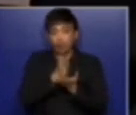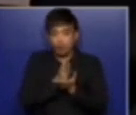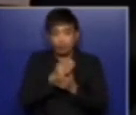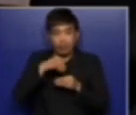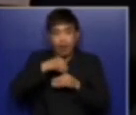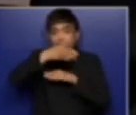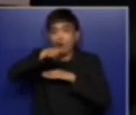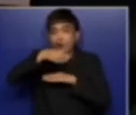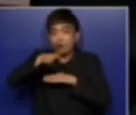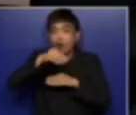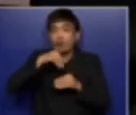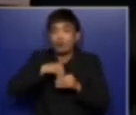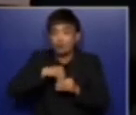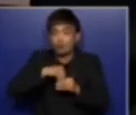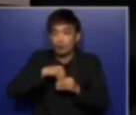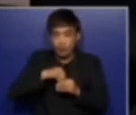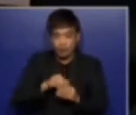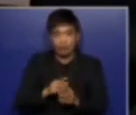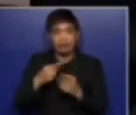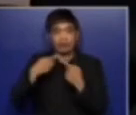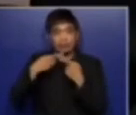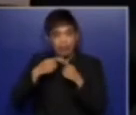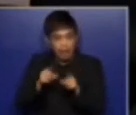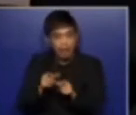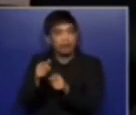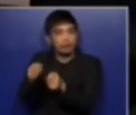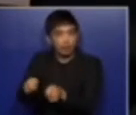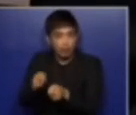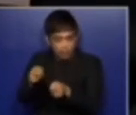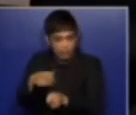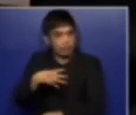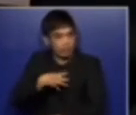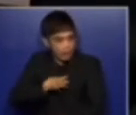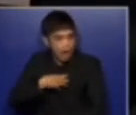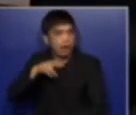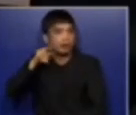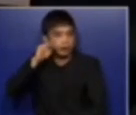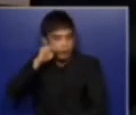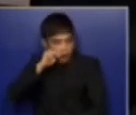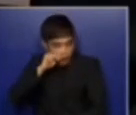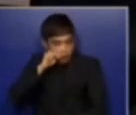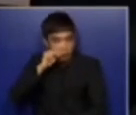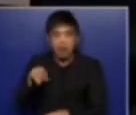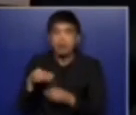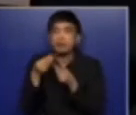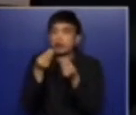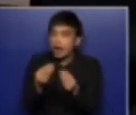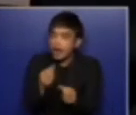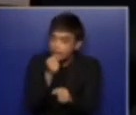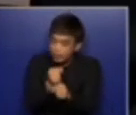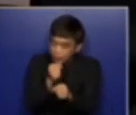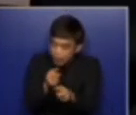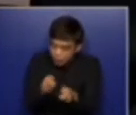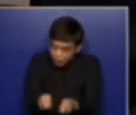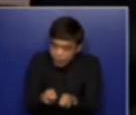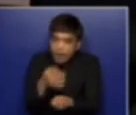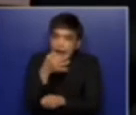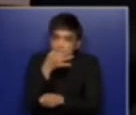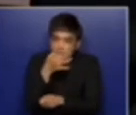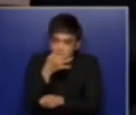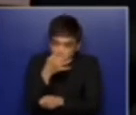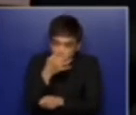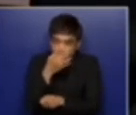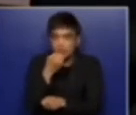ที่ดินของเกษตรกรยิ่งต้องการน้ำเพื่อประกอบอาชีพและอาหารของโลกเ